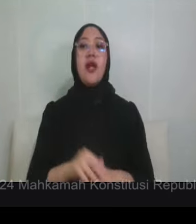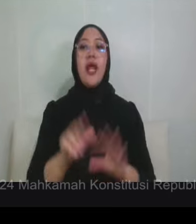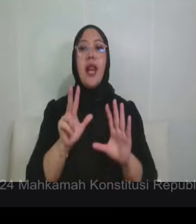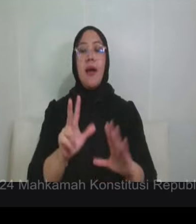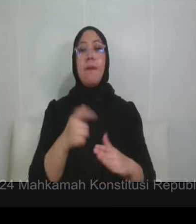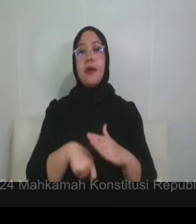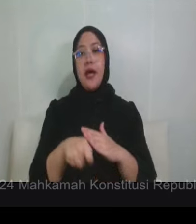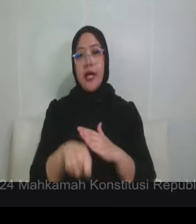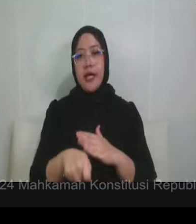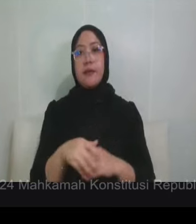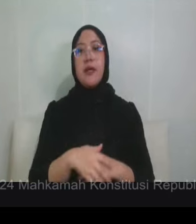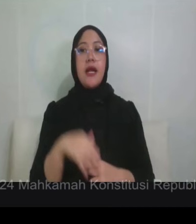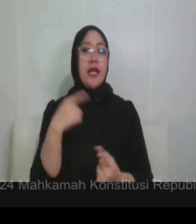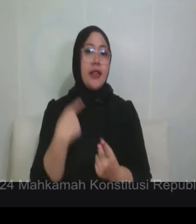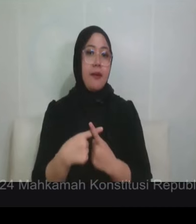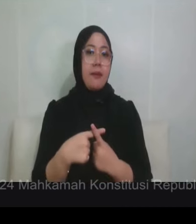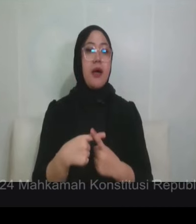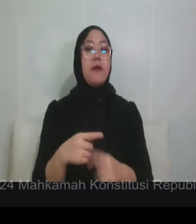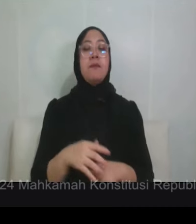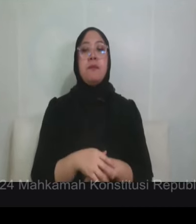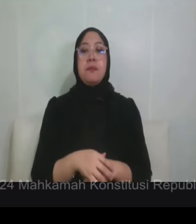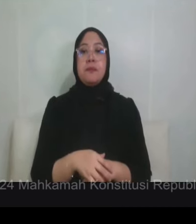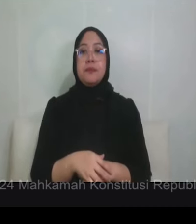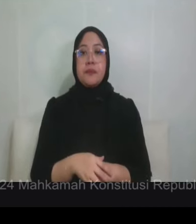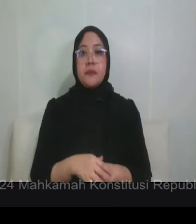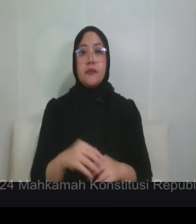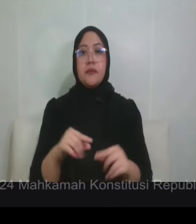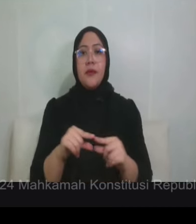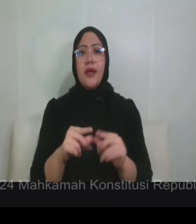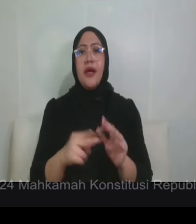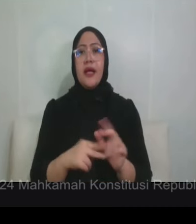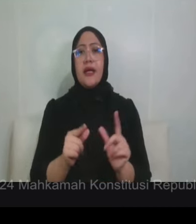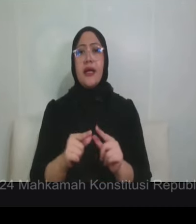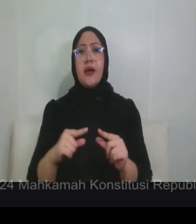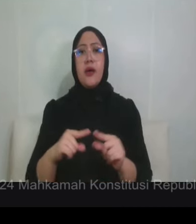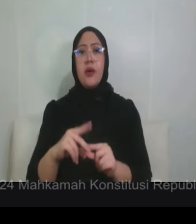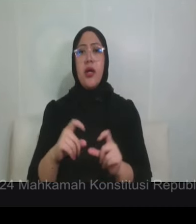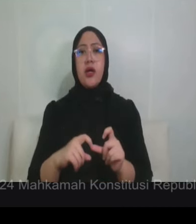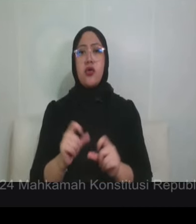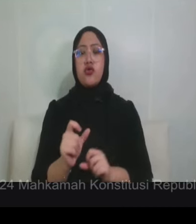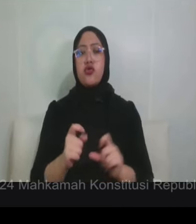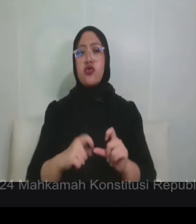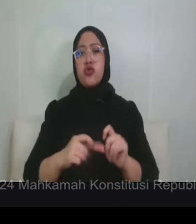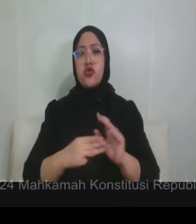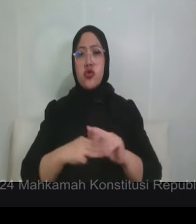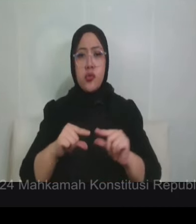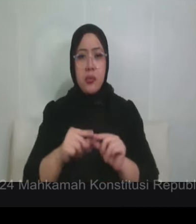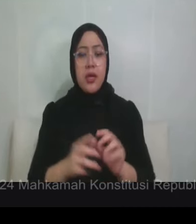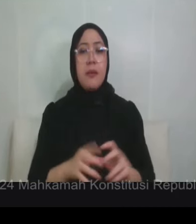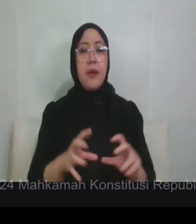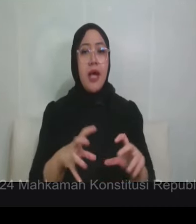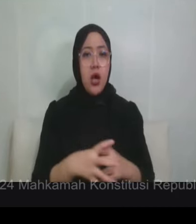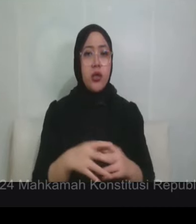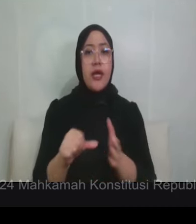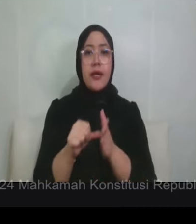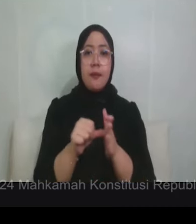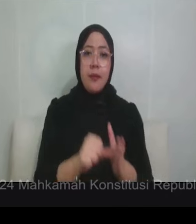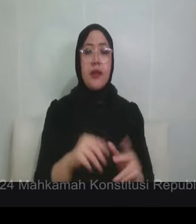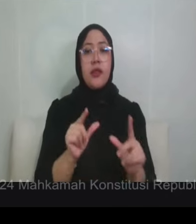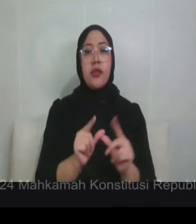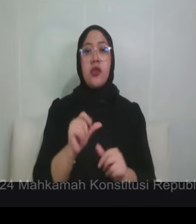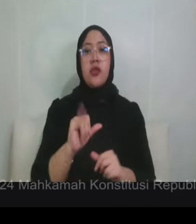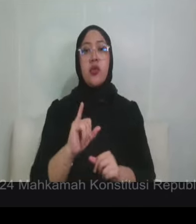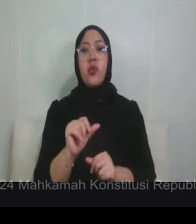dengan ditambah hakim konstitusi Anwar Man masing-masing sebagai anggota dengan dibantu oleh WL mahasilalahi sebagai